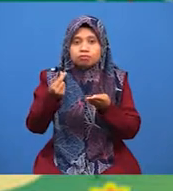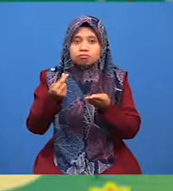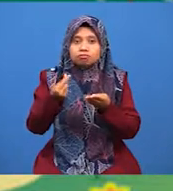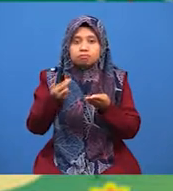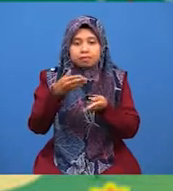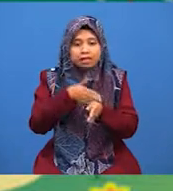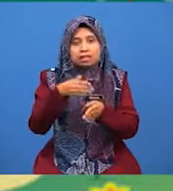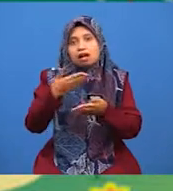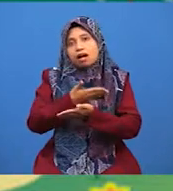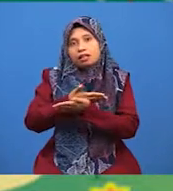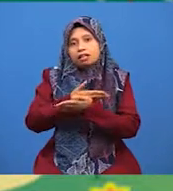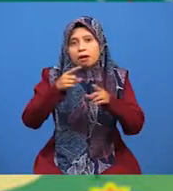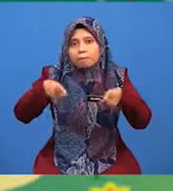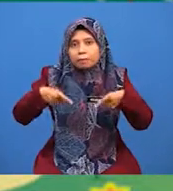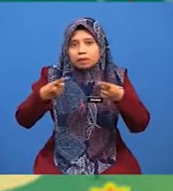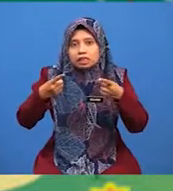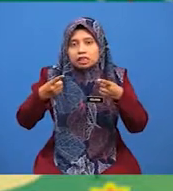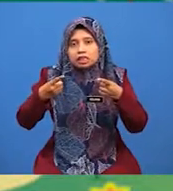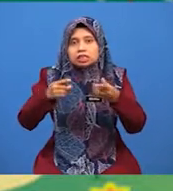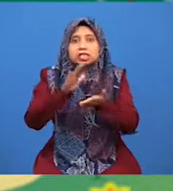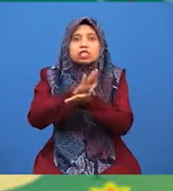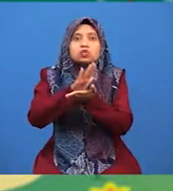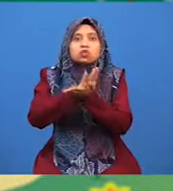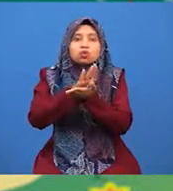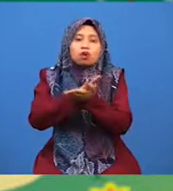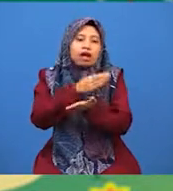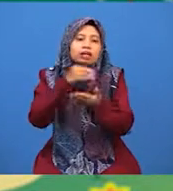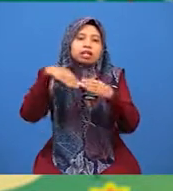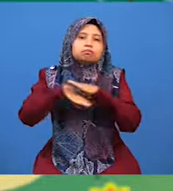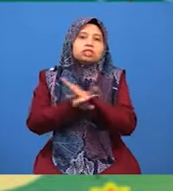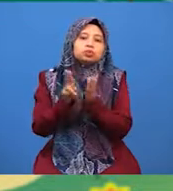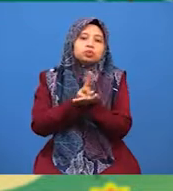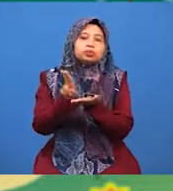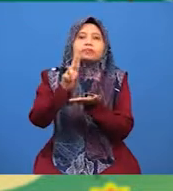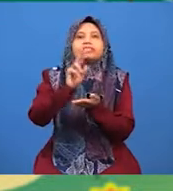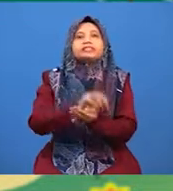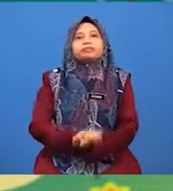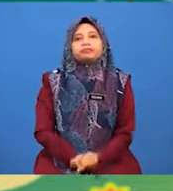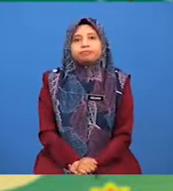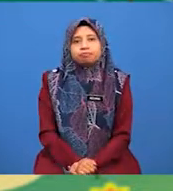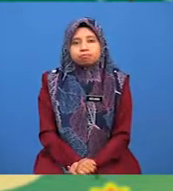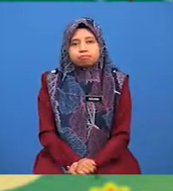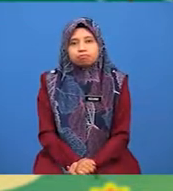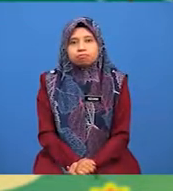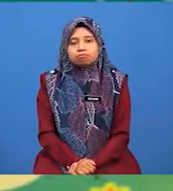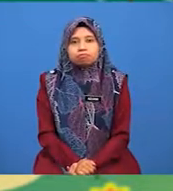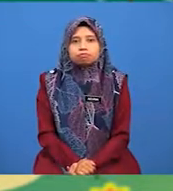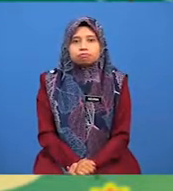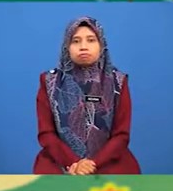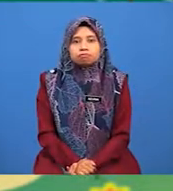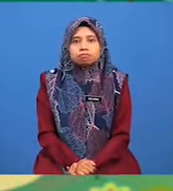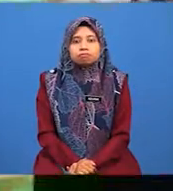mereka, seterusnya membolehkan anak-anaknya menyambung pengajian ke Menara Gading.